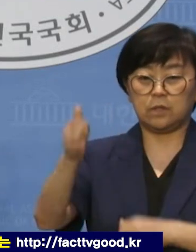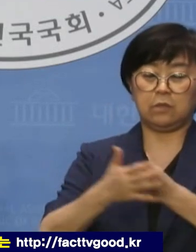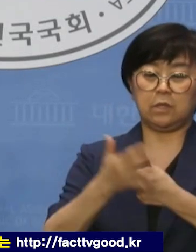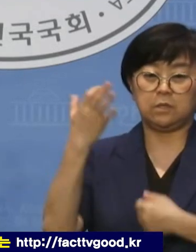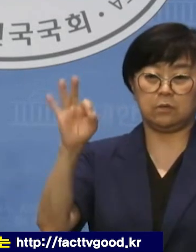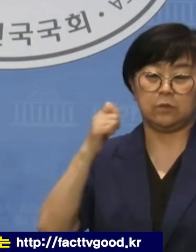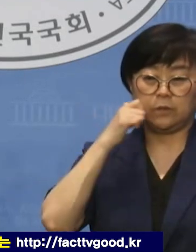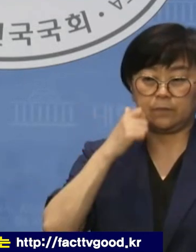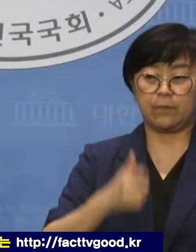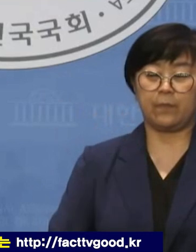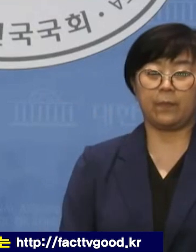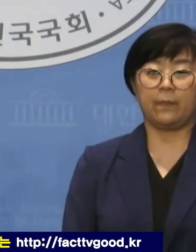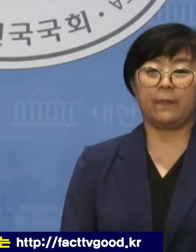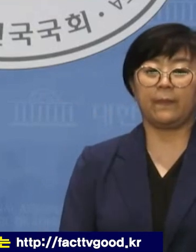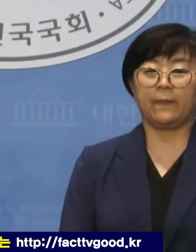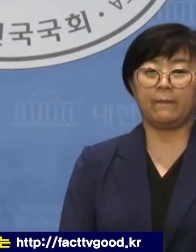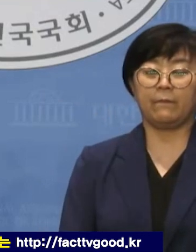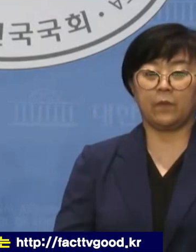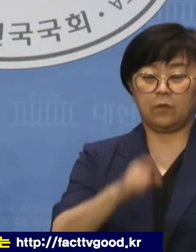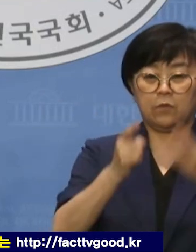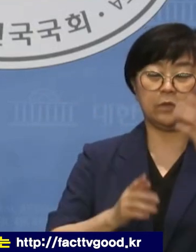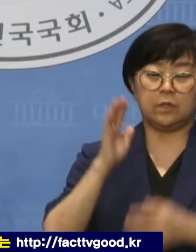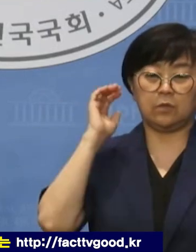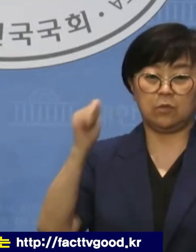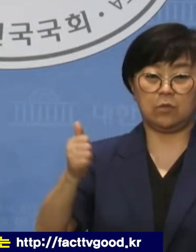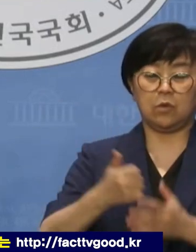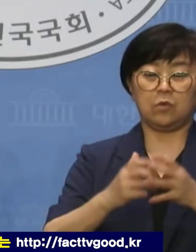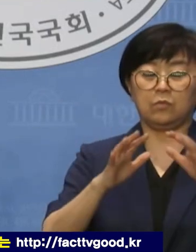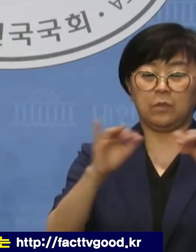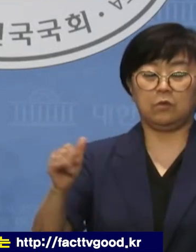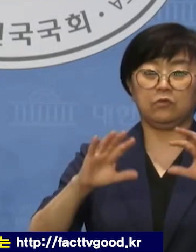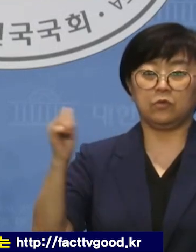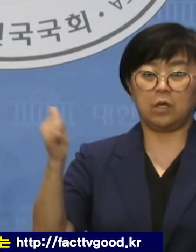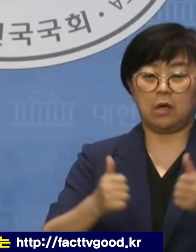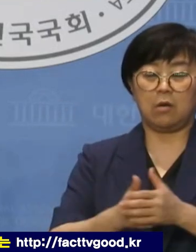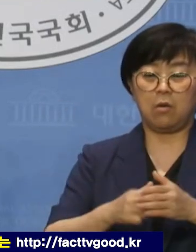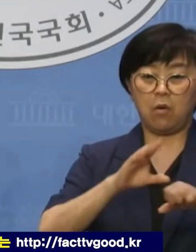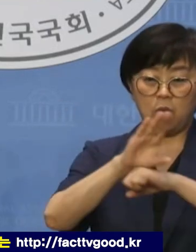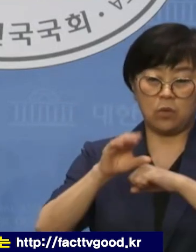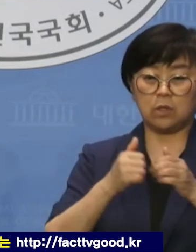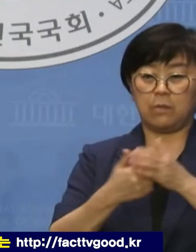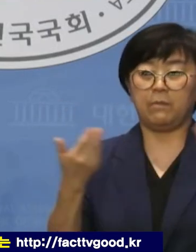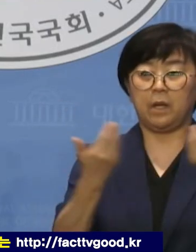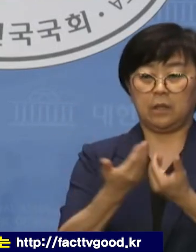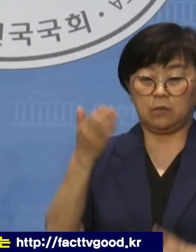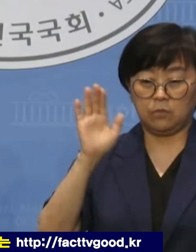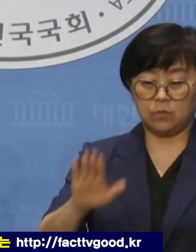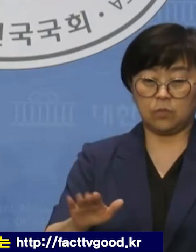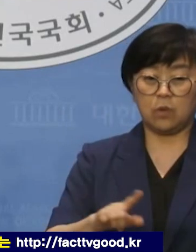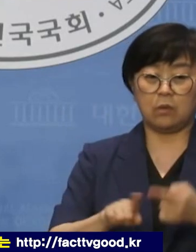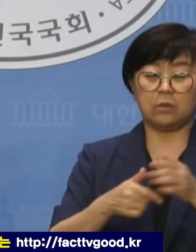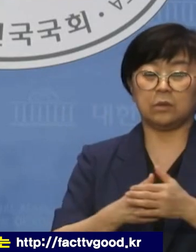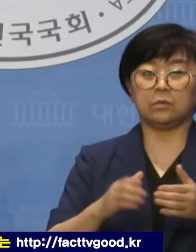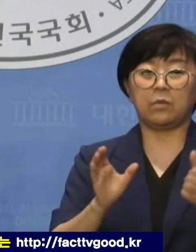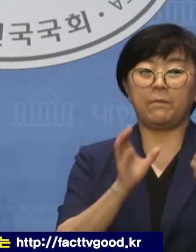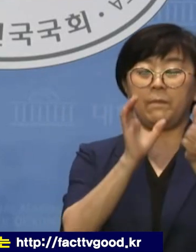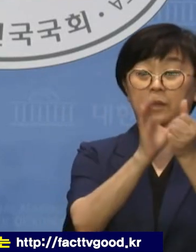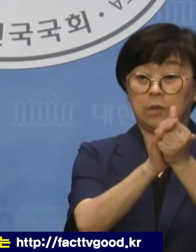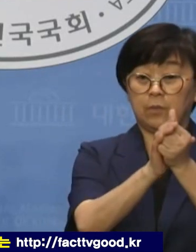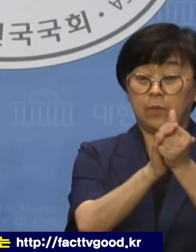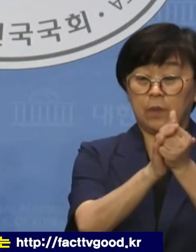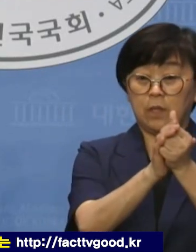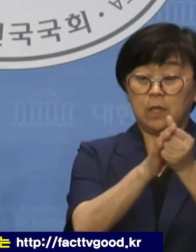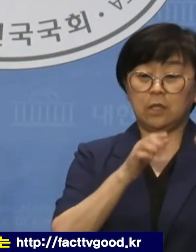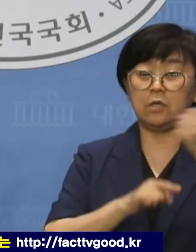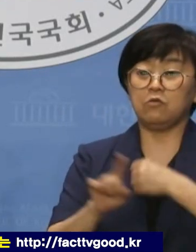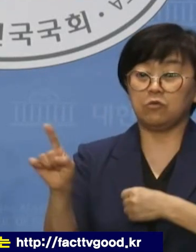방송통신위원장으로 인정할 수 없습니다. 윤석열 대통령은 국민, 국회, 언론인의 반대에도 불구하고 이동관